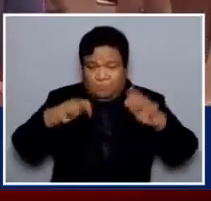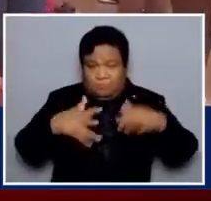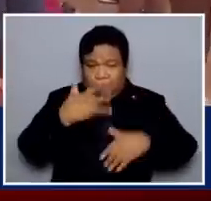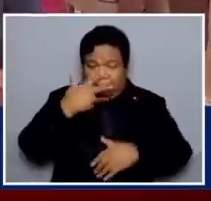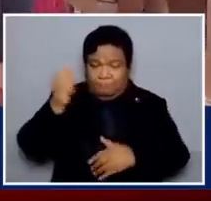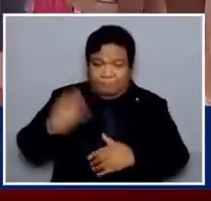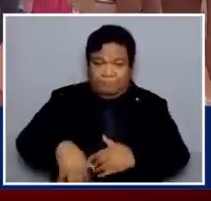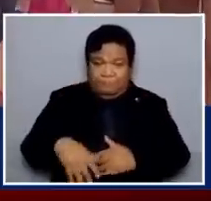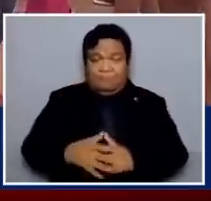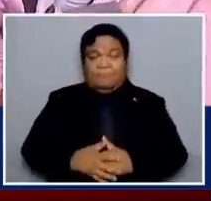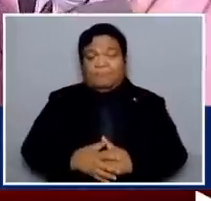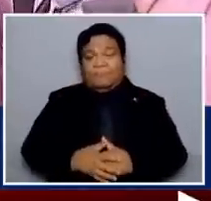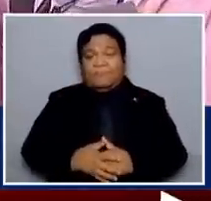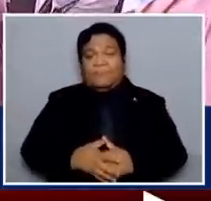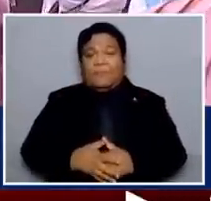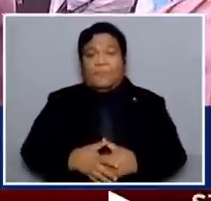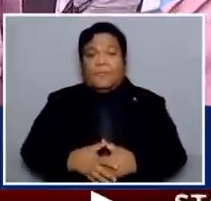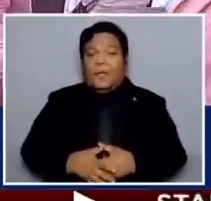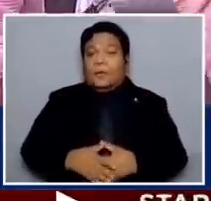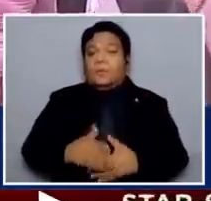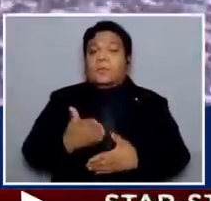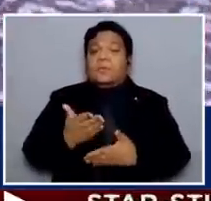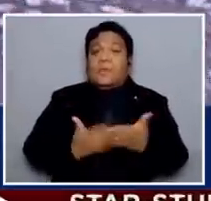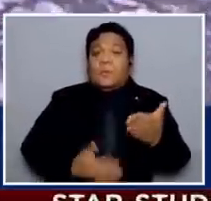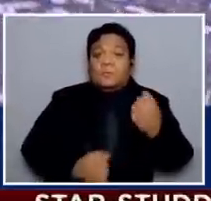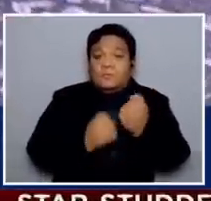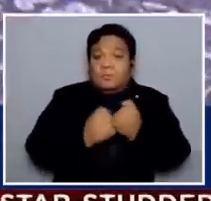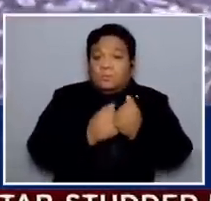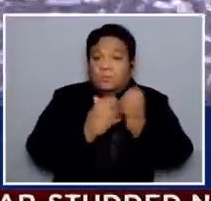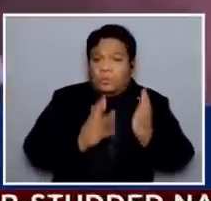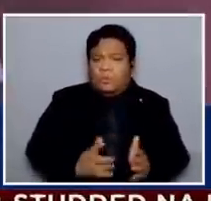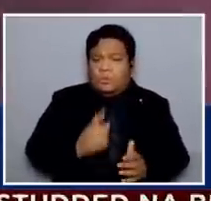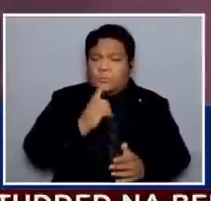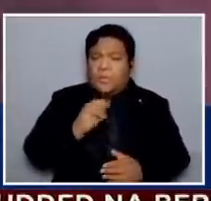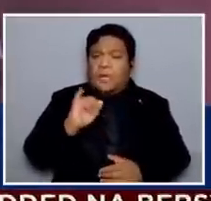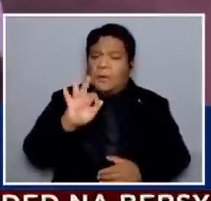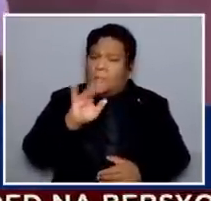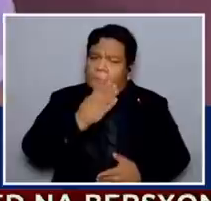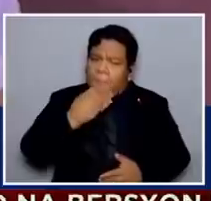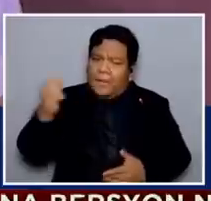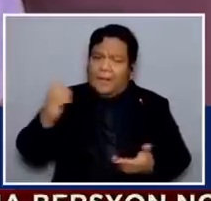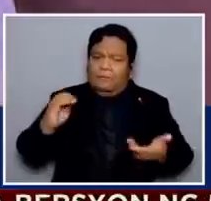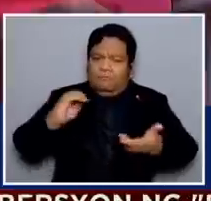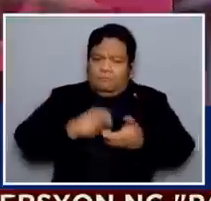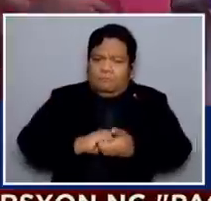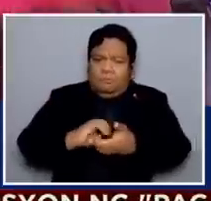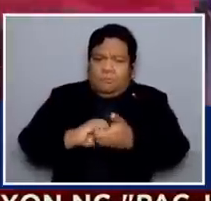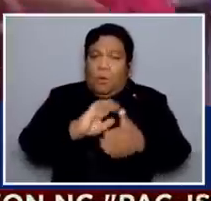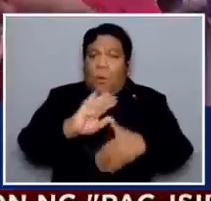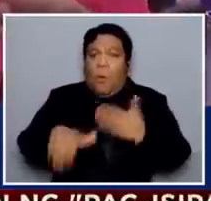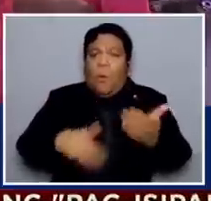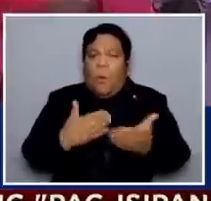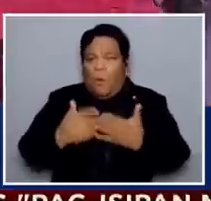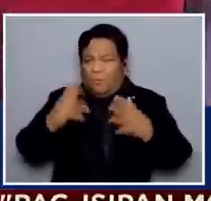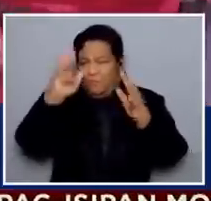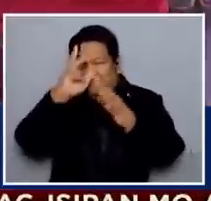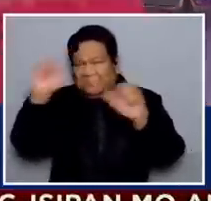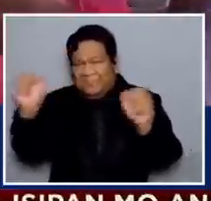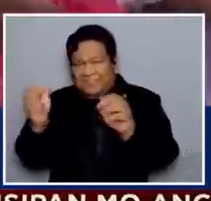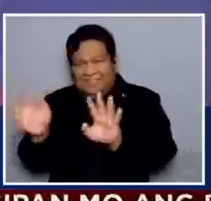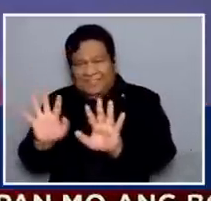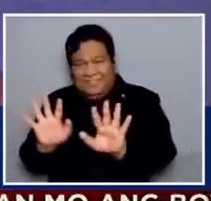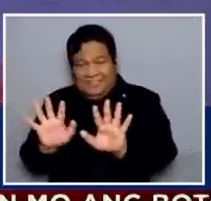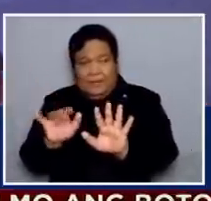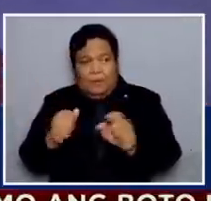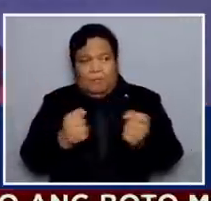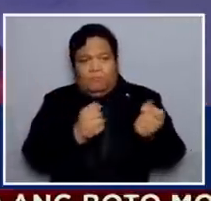Ang ilan sa mga supporters sinabing makatutulong kung magsama-sama ang mga presidential candidate para labanan ang survey